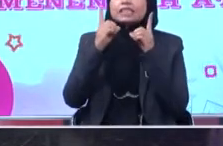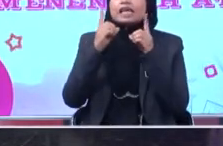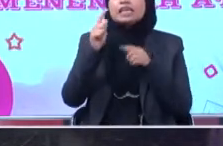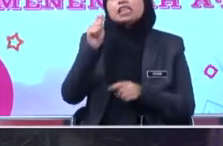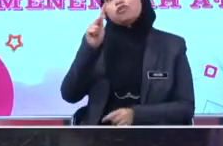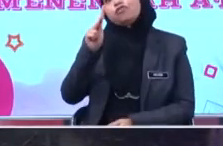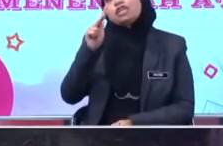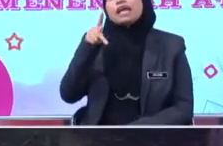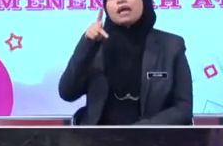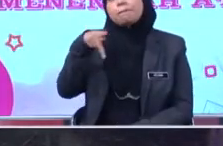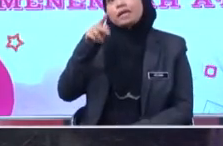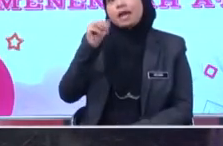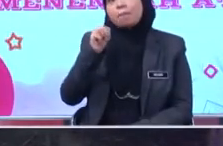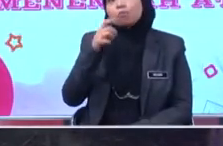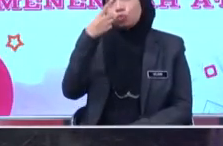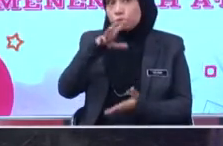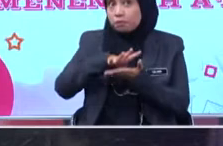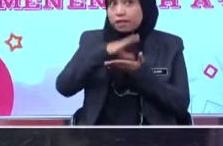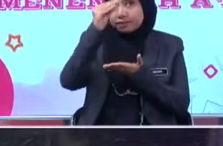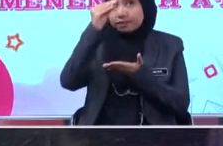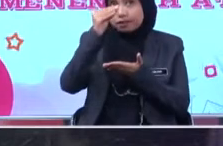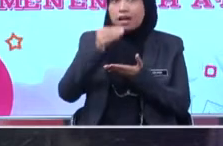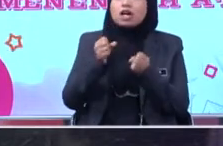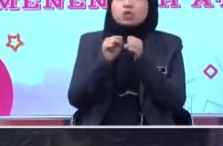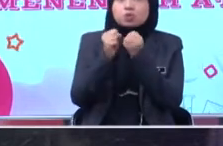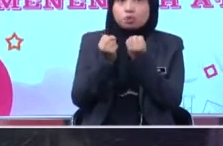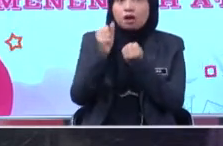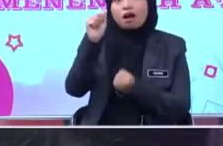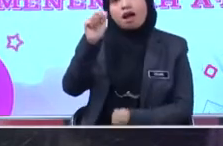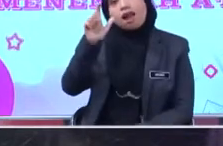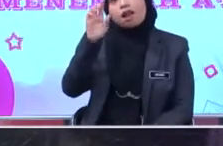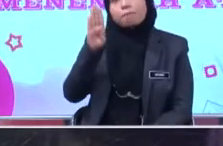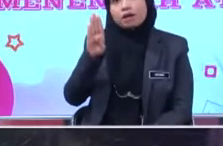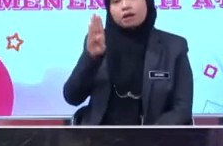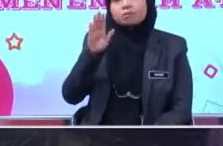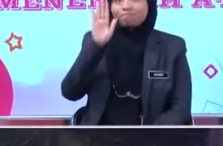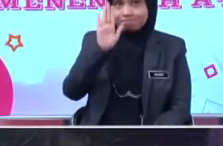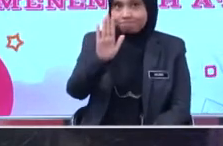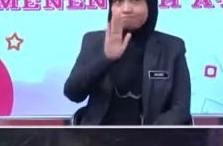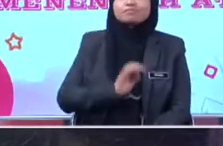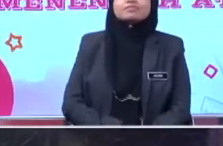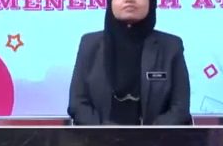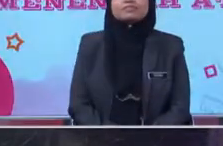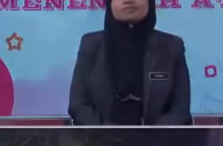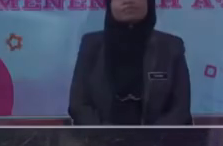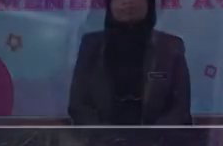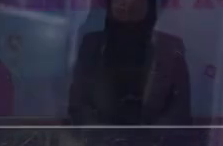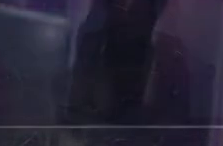TV cpm untuk kita belajar mengenai surah al-baqarah ini tumbuh selepas ini